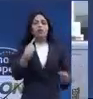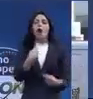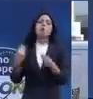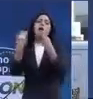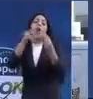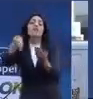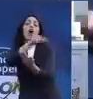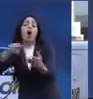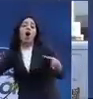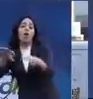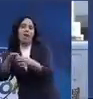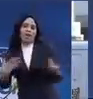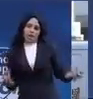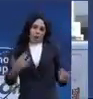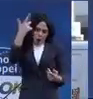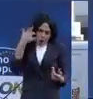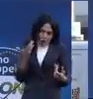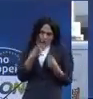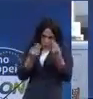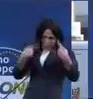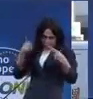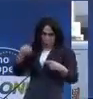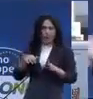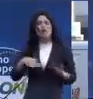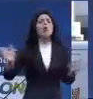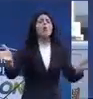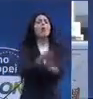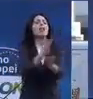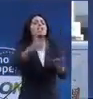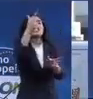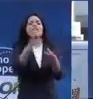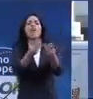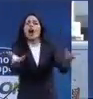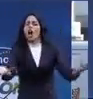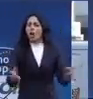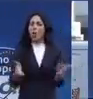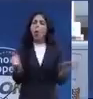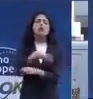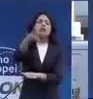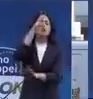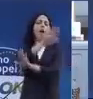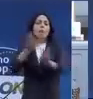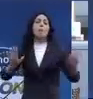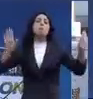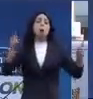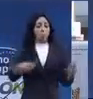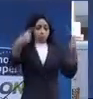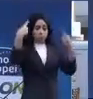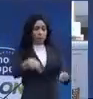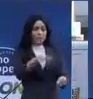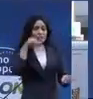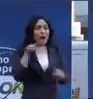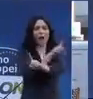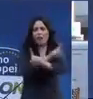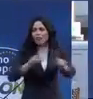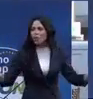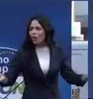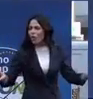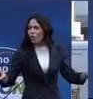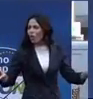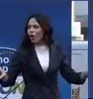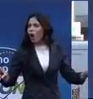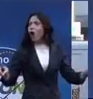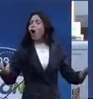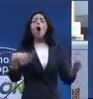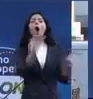meloni Secondo voi non lo so fare lo sa fare chi qualunque imbecille ma qui il punto non è questo